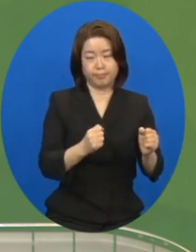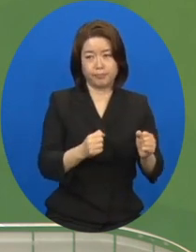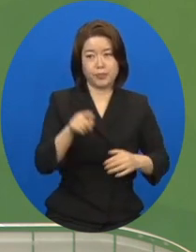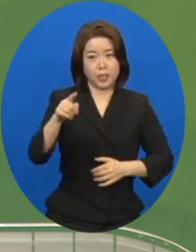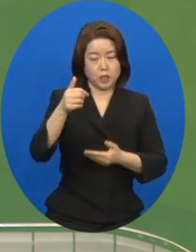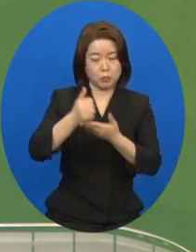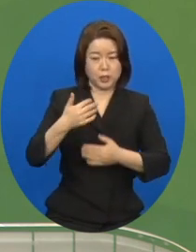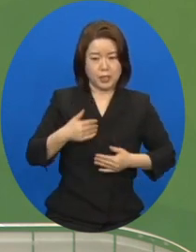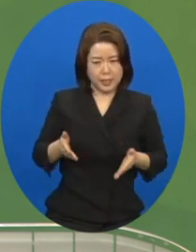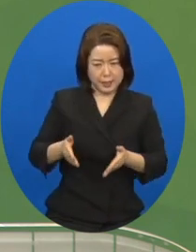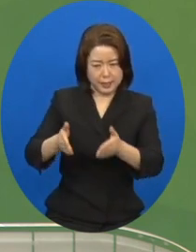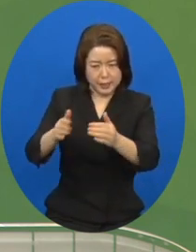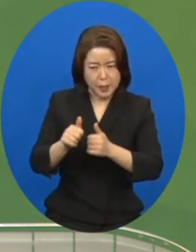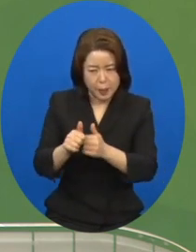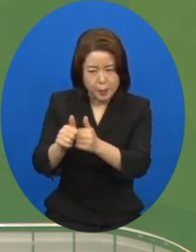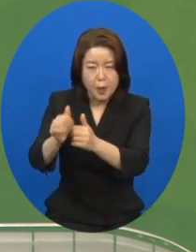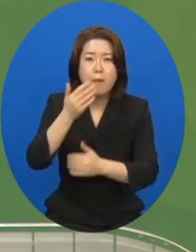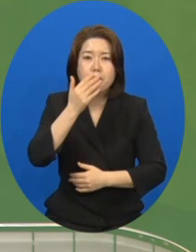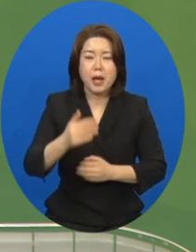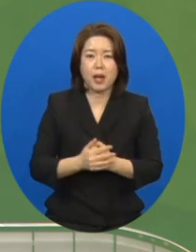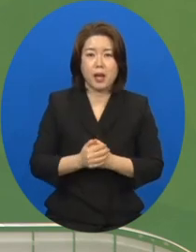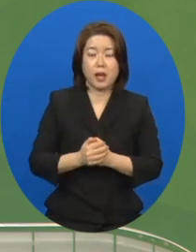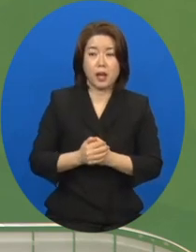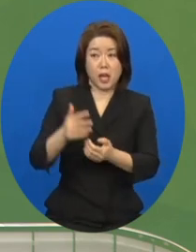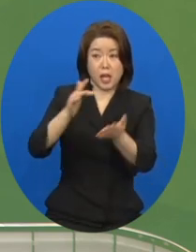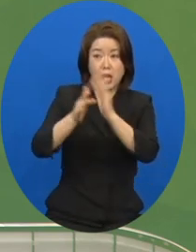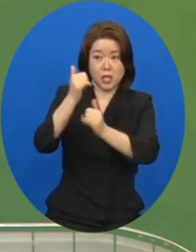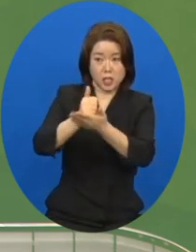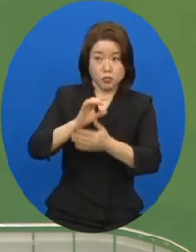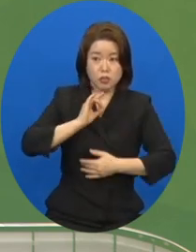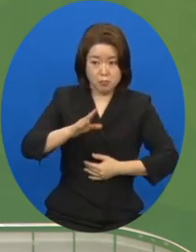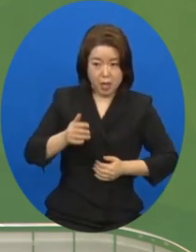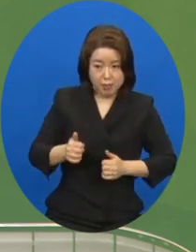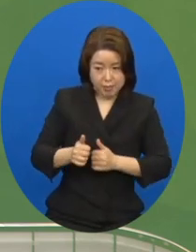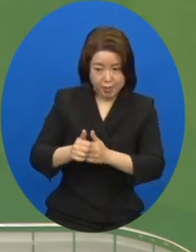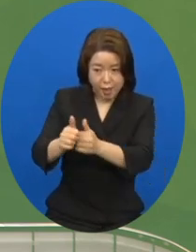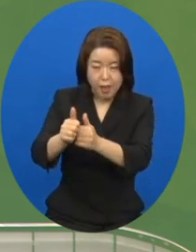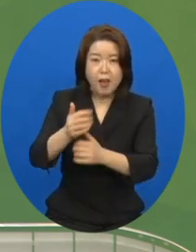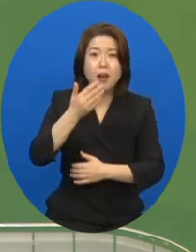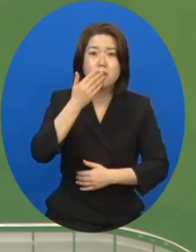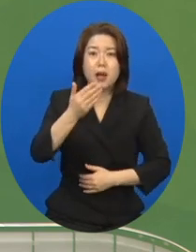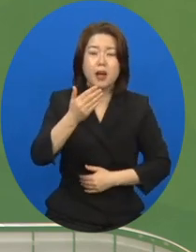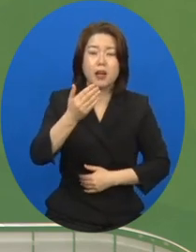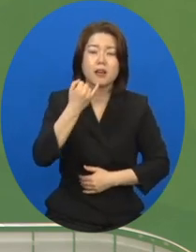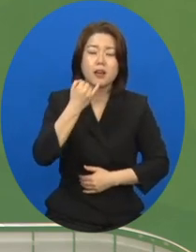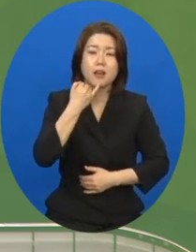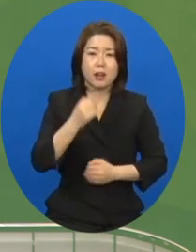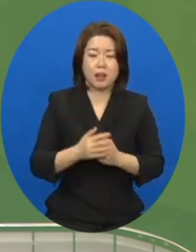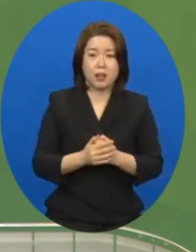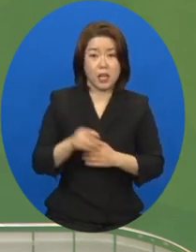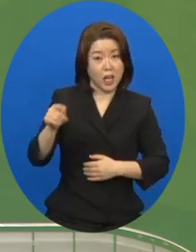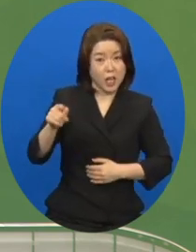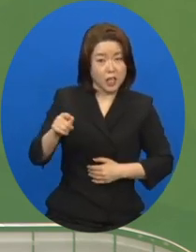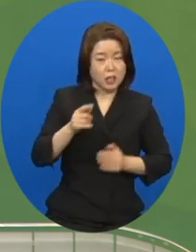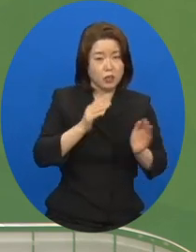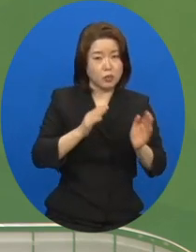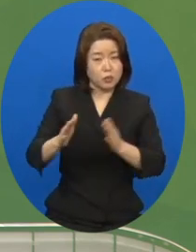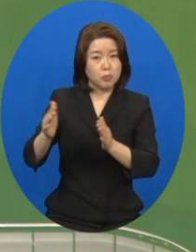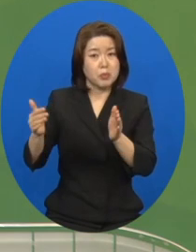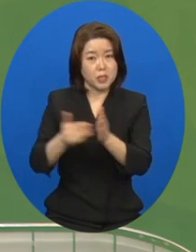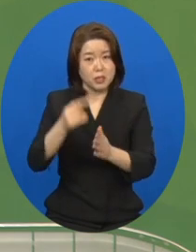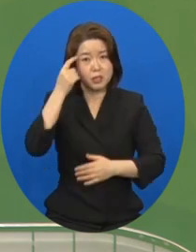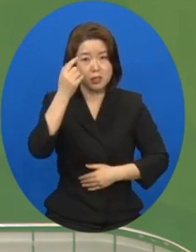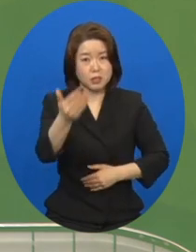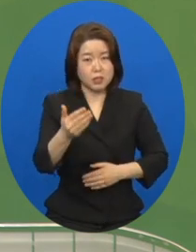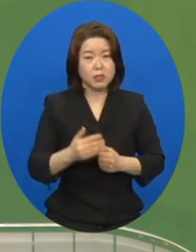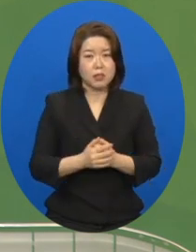내 길이시니까 그분만 따라가면 되는 거죠. 그런데 그게 준비되었냐 하는 겁니다.